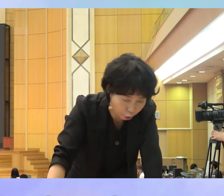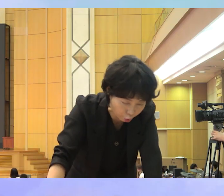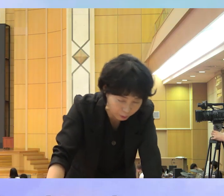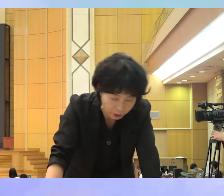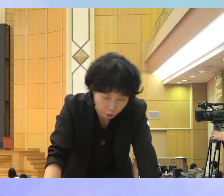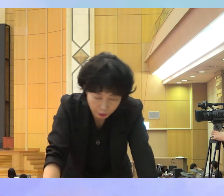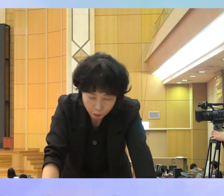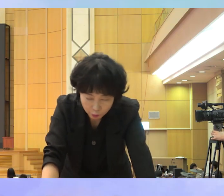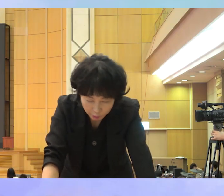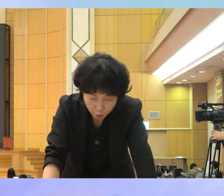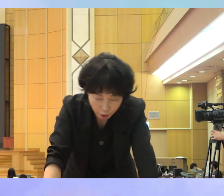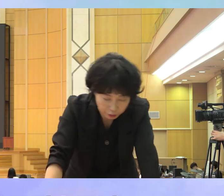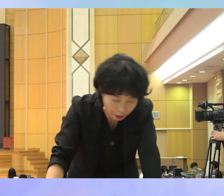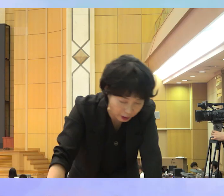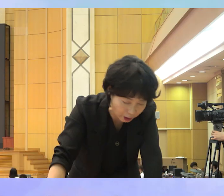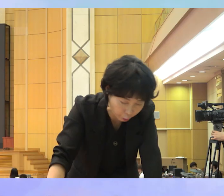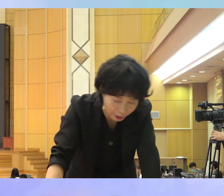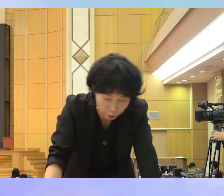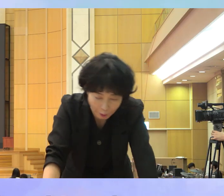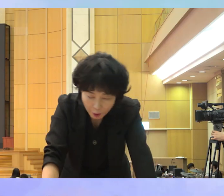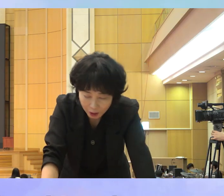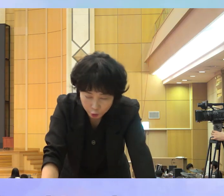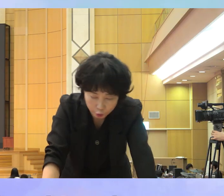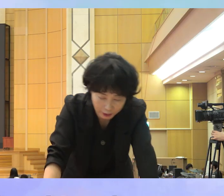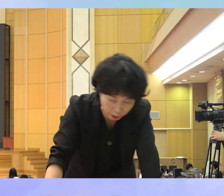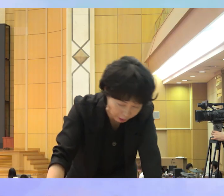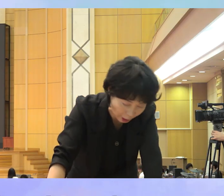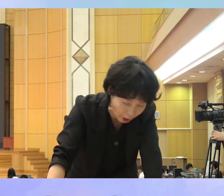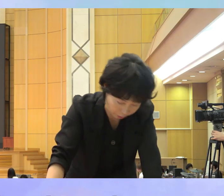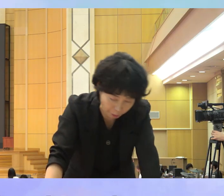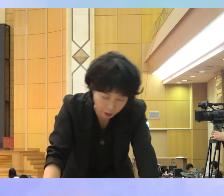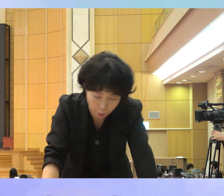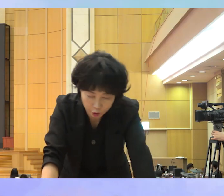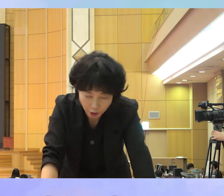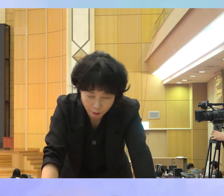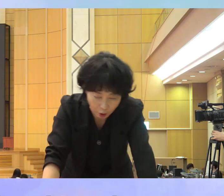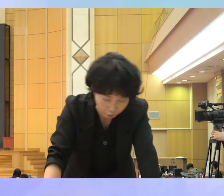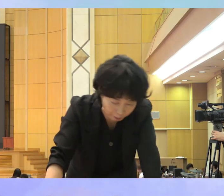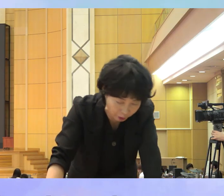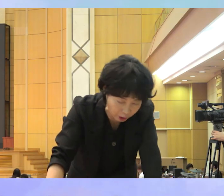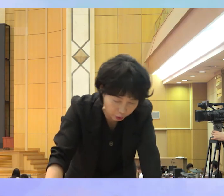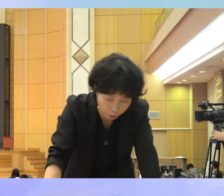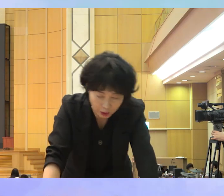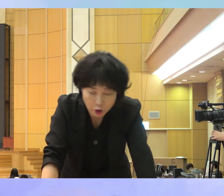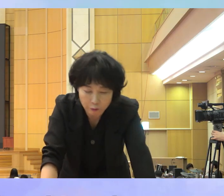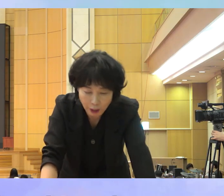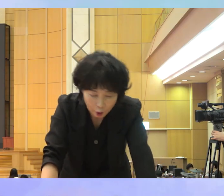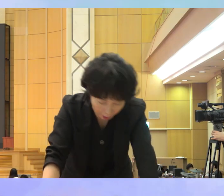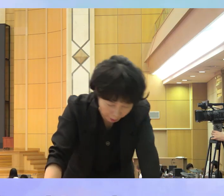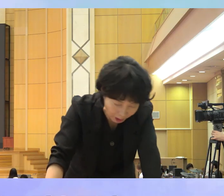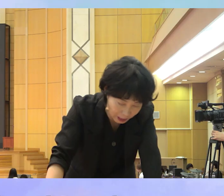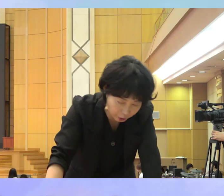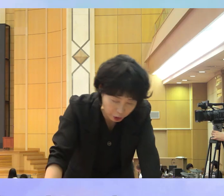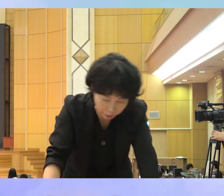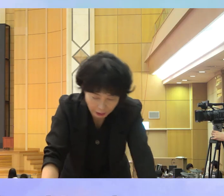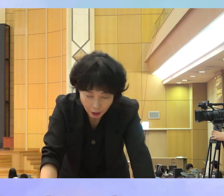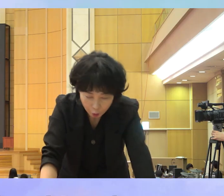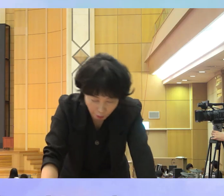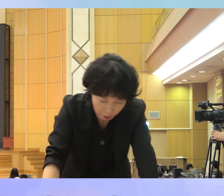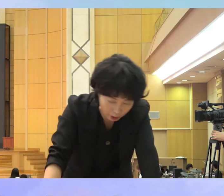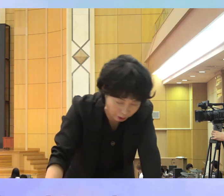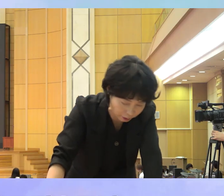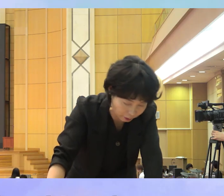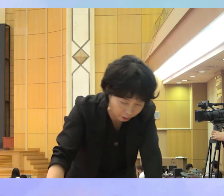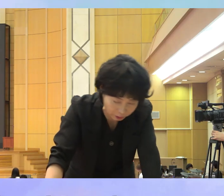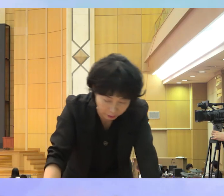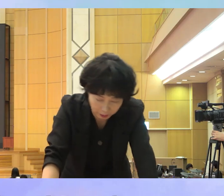있습니다. 오늘 말씀을 통해서, 기도를 통해서 거룩해지게 하시고 예수님이 십자가 지신 갈릴리에